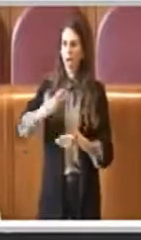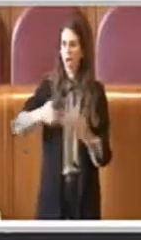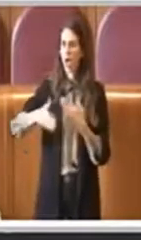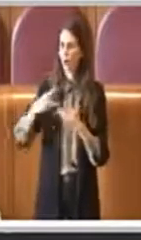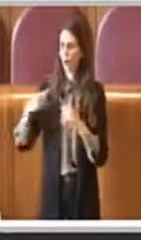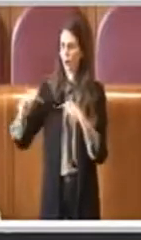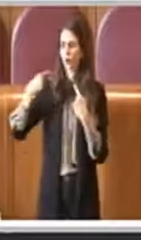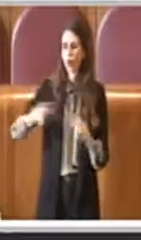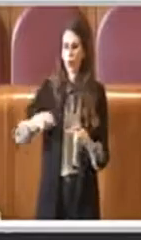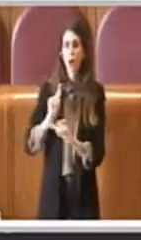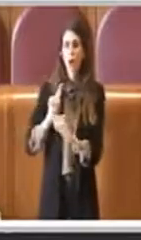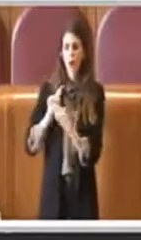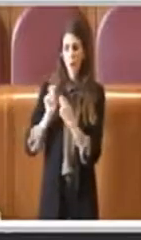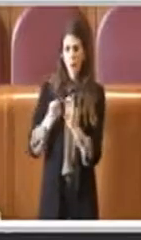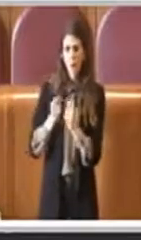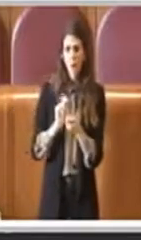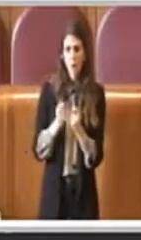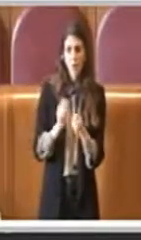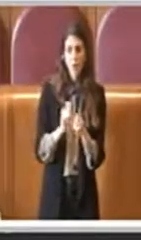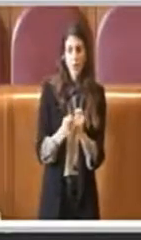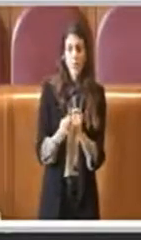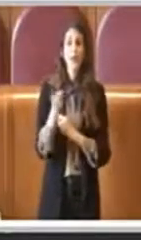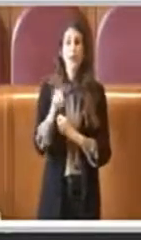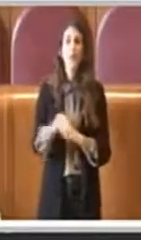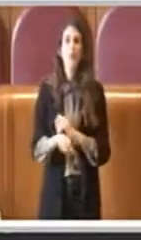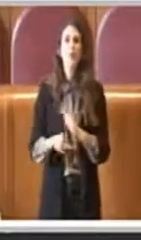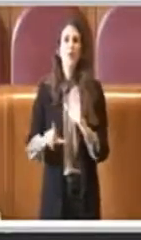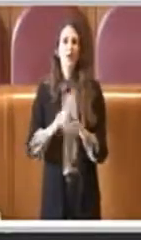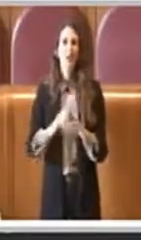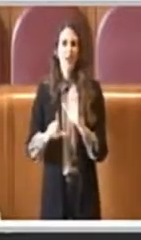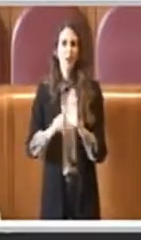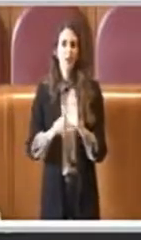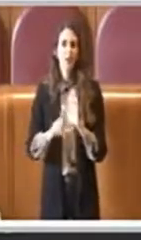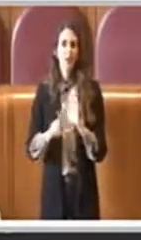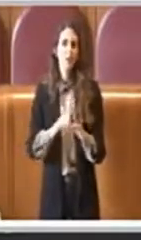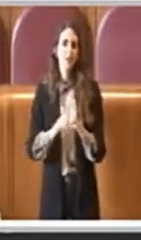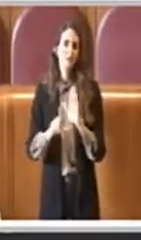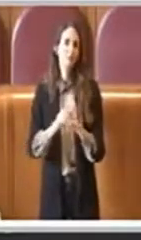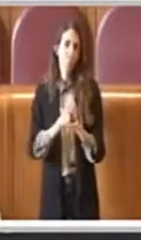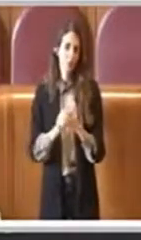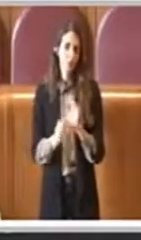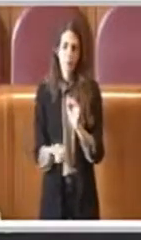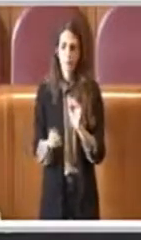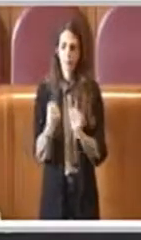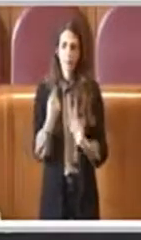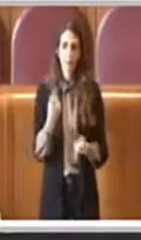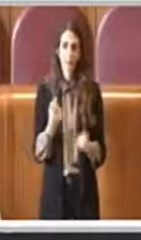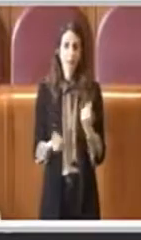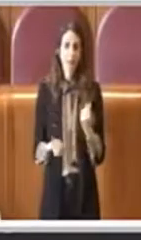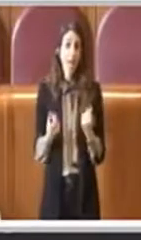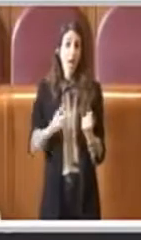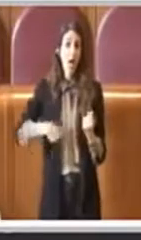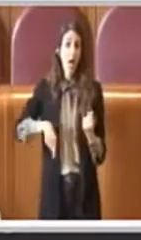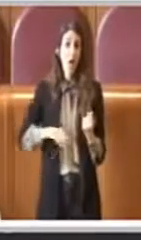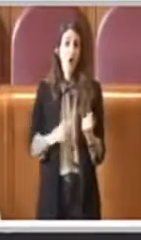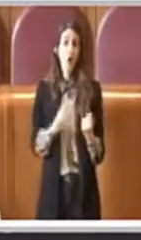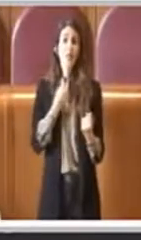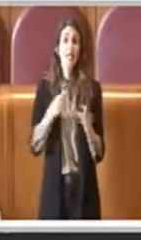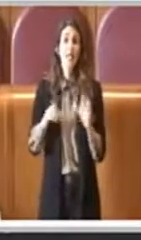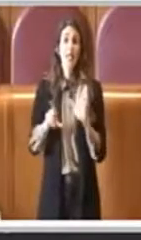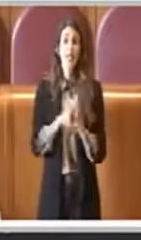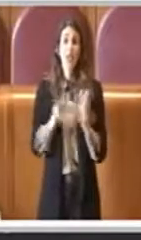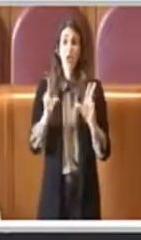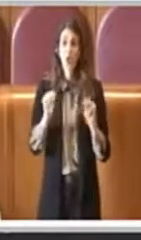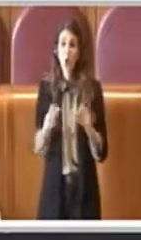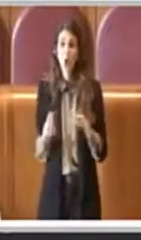tra l'altro anche la sentenza di cui lei parlava, quindi ci sono stati anche degli adeguamenti appunto normativi da inserire. Le dicevo, la mantengo